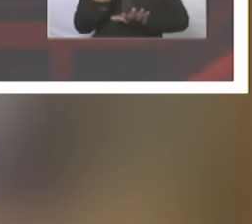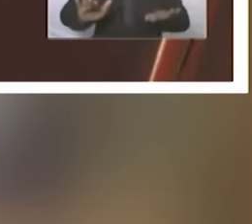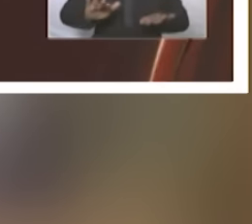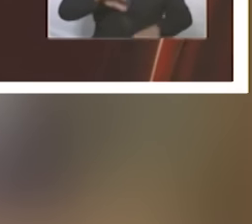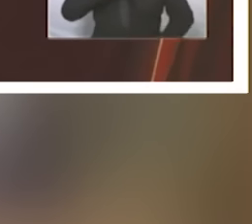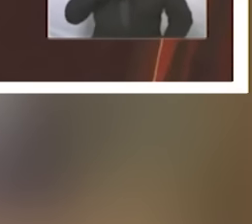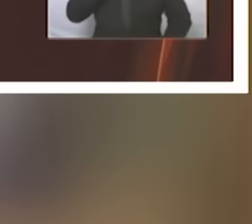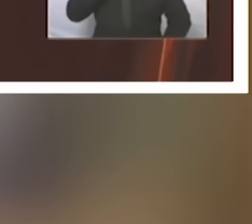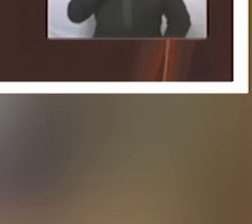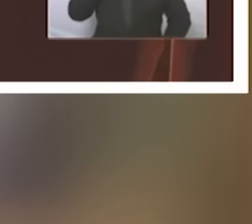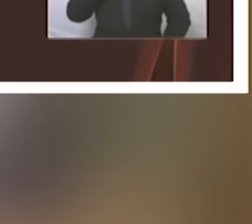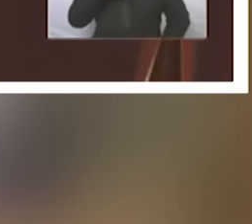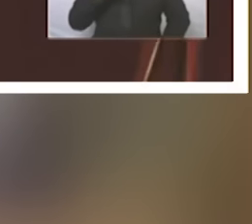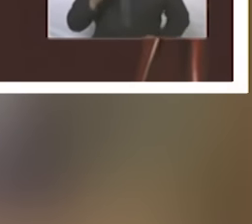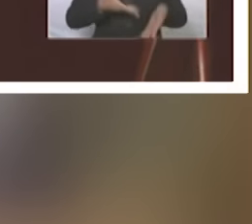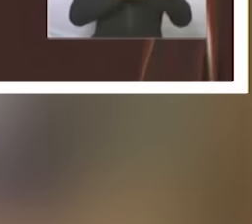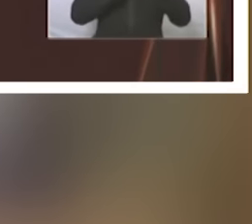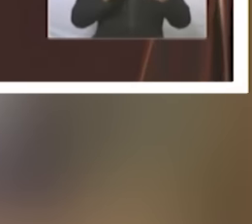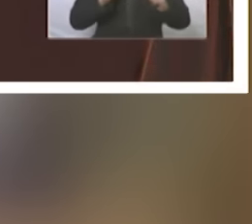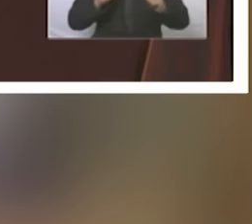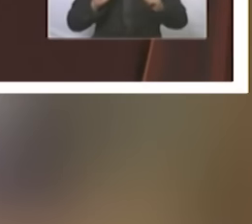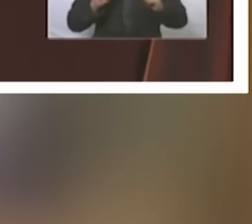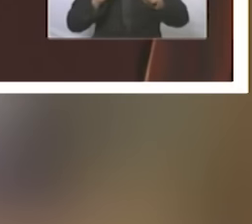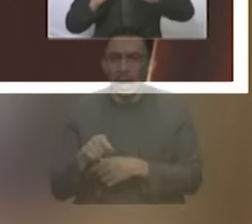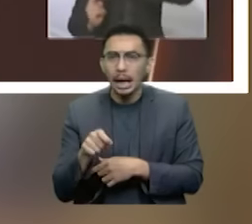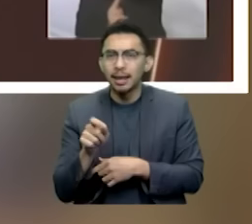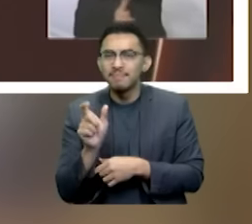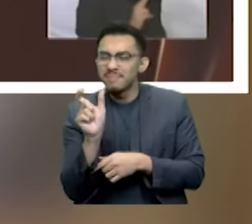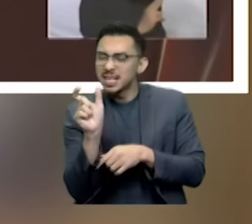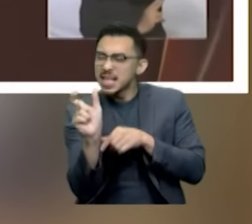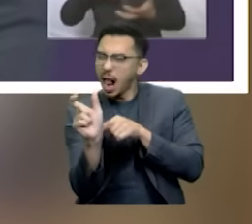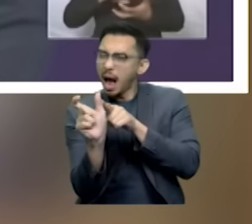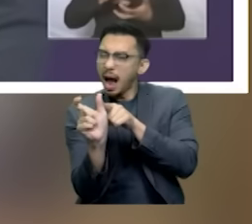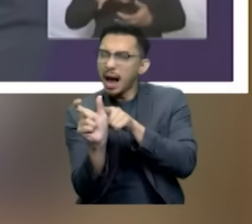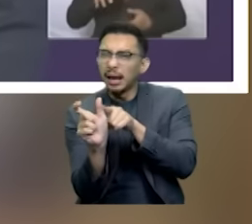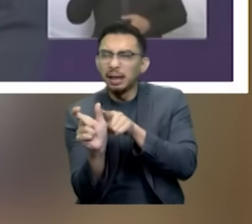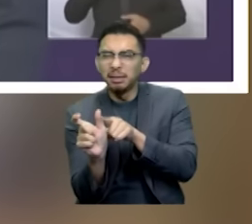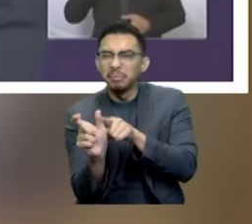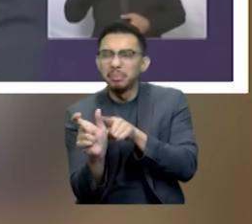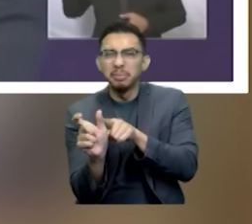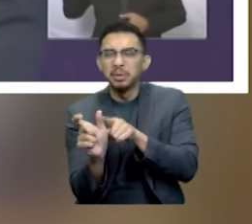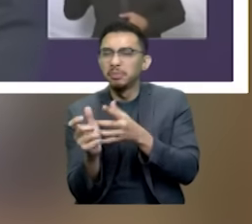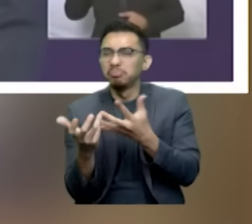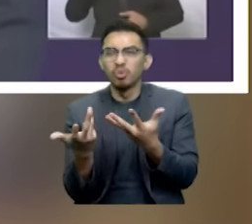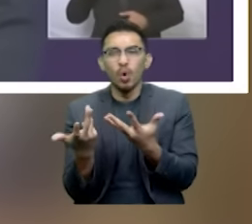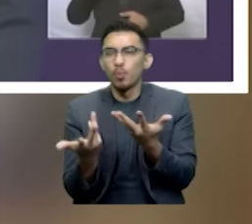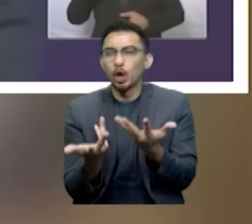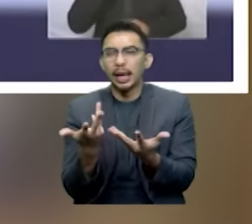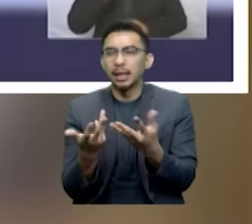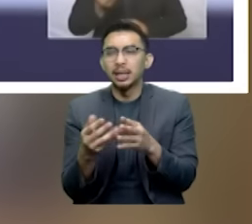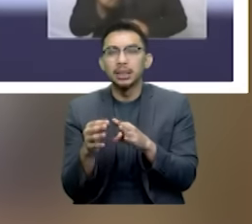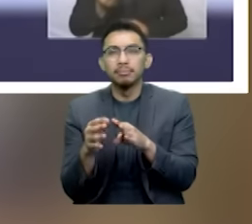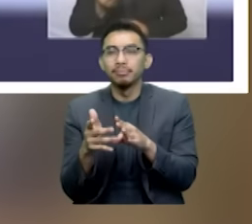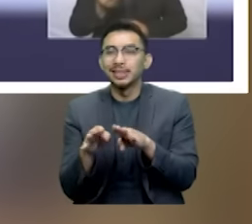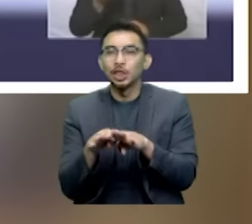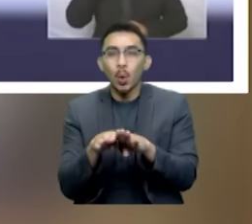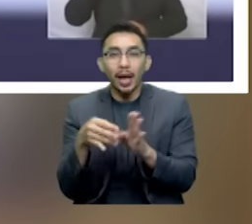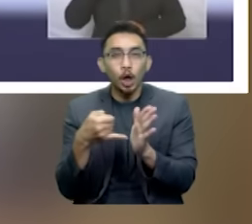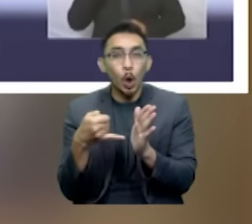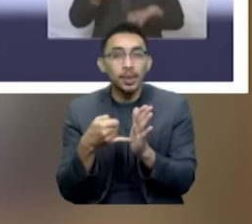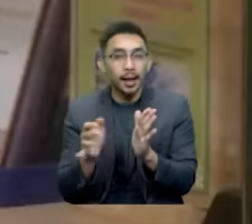sangat mikro yang kemudian itu kecenderungannya tanpa konteks. Misalnya seperti waktu kemarin kan